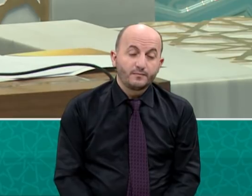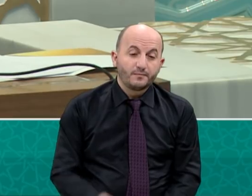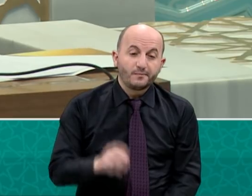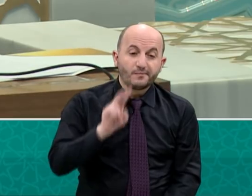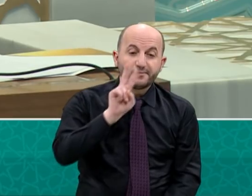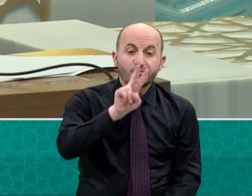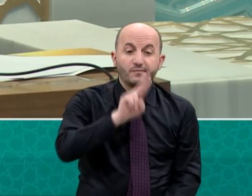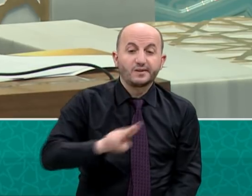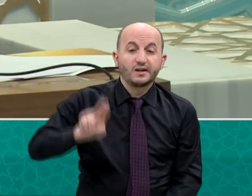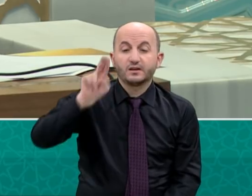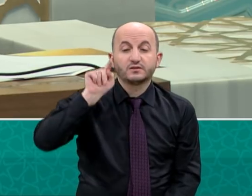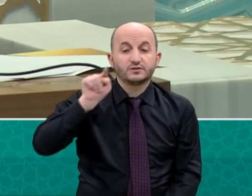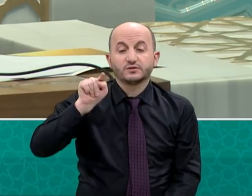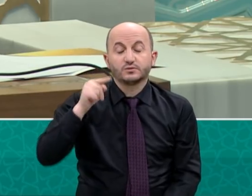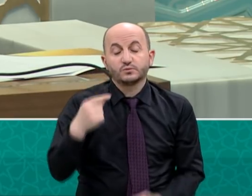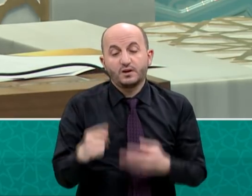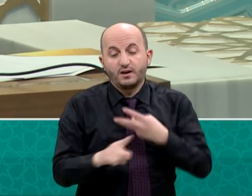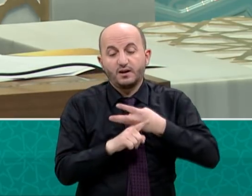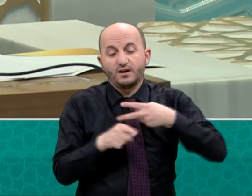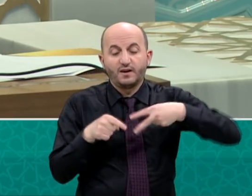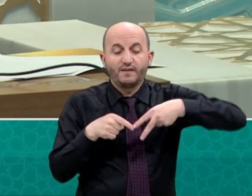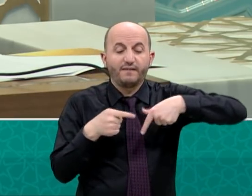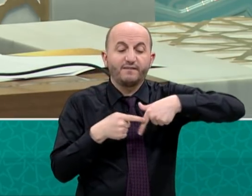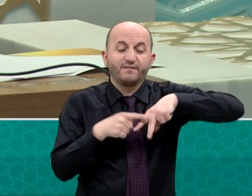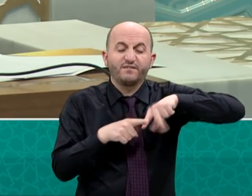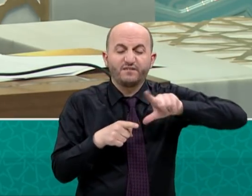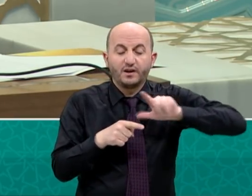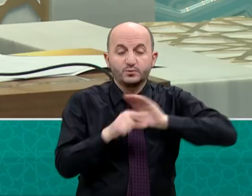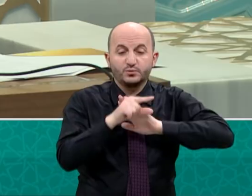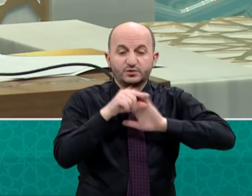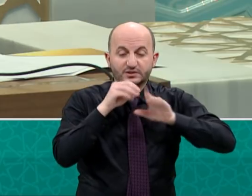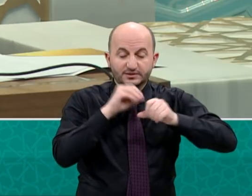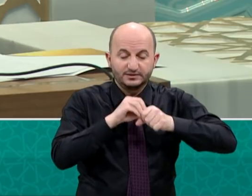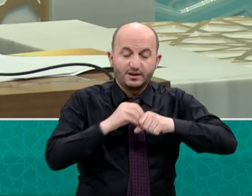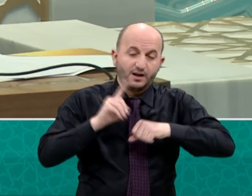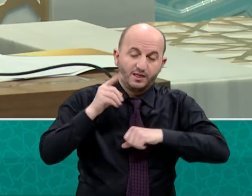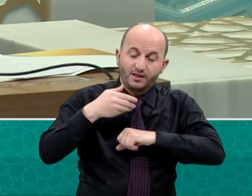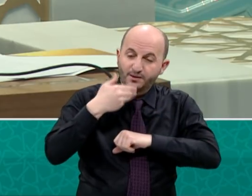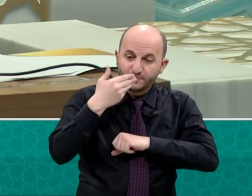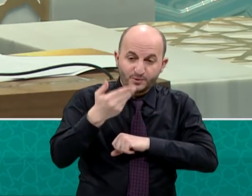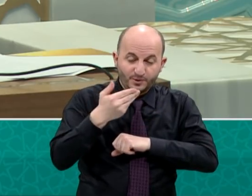27. ayeti kerimesinde doğrudan bizleri muhatap alarak